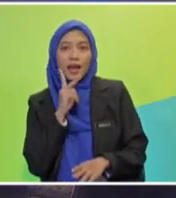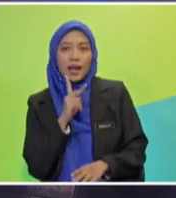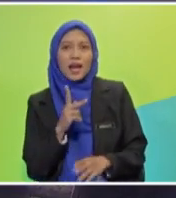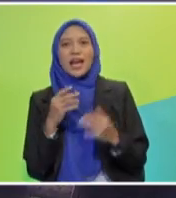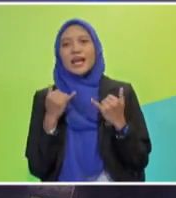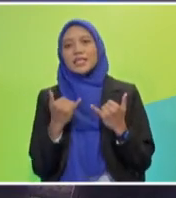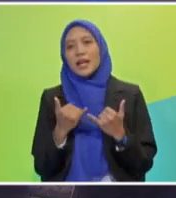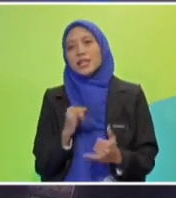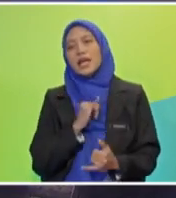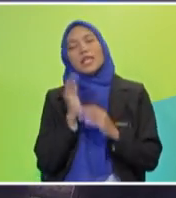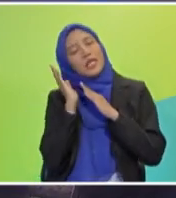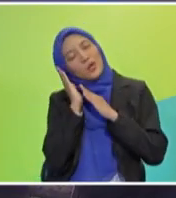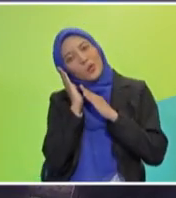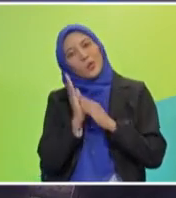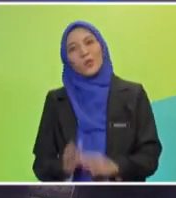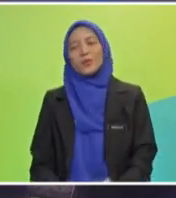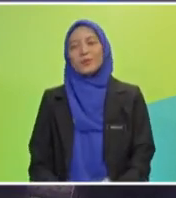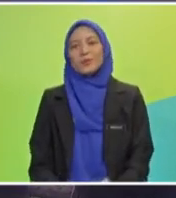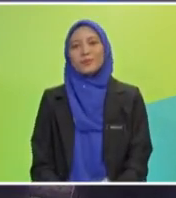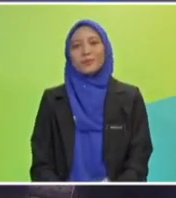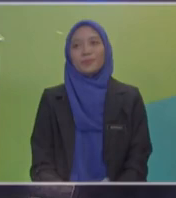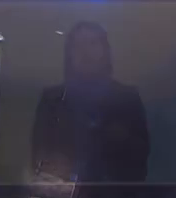kasih kakak. Bagus adik kakak. Okey.